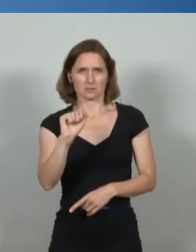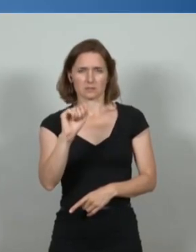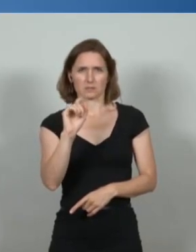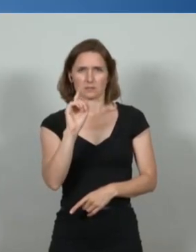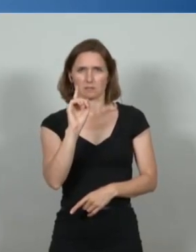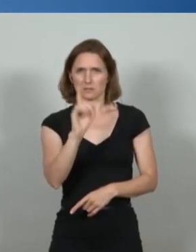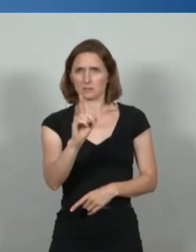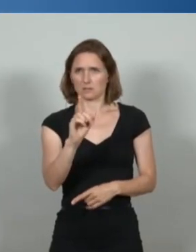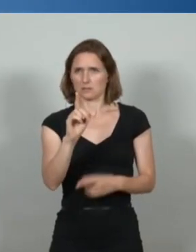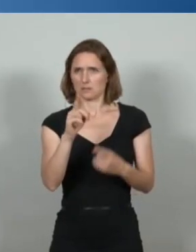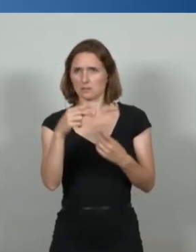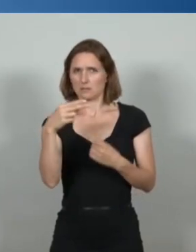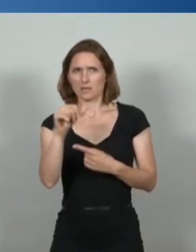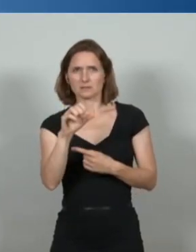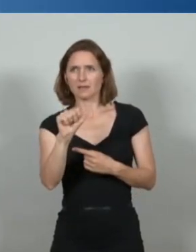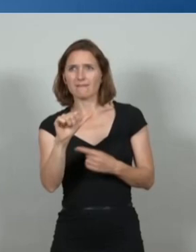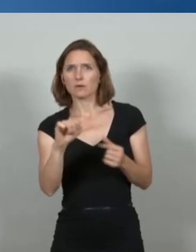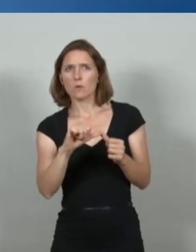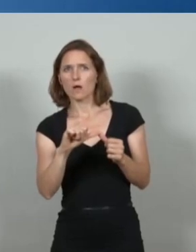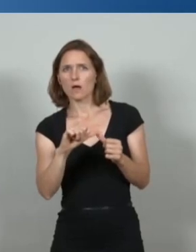NASA vous faites quoi